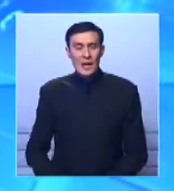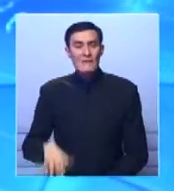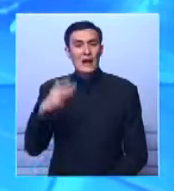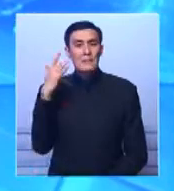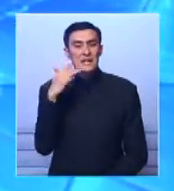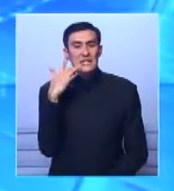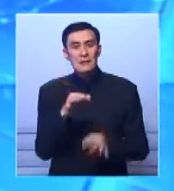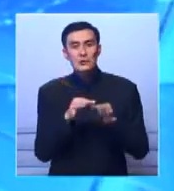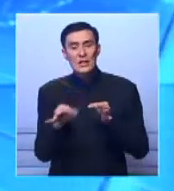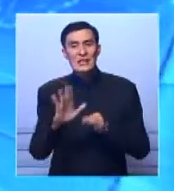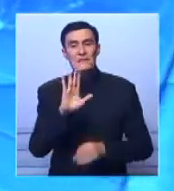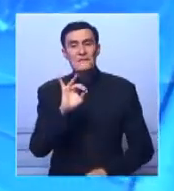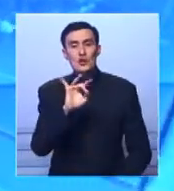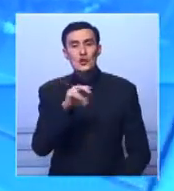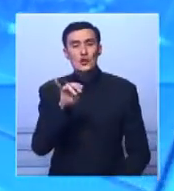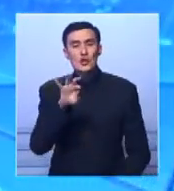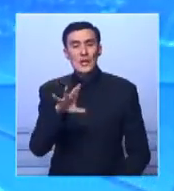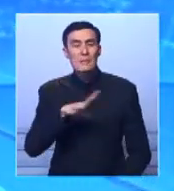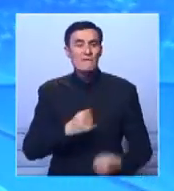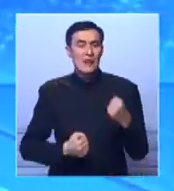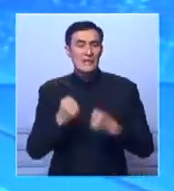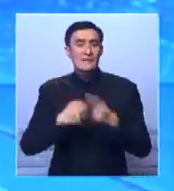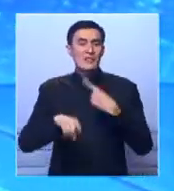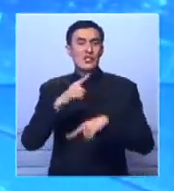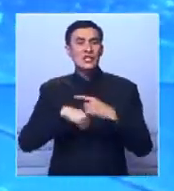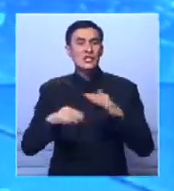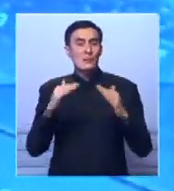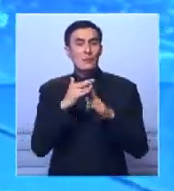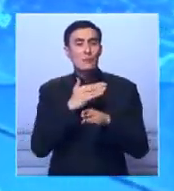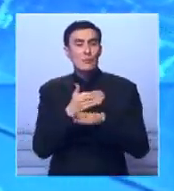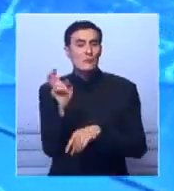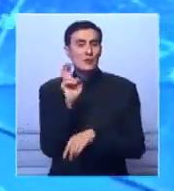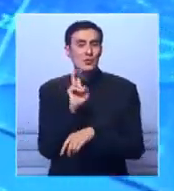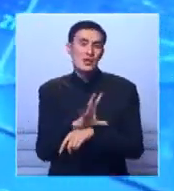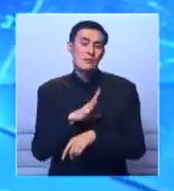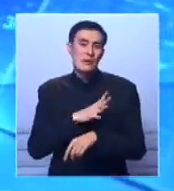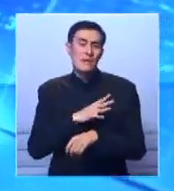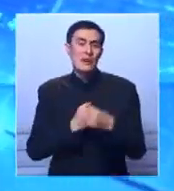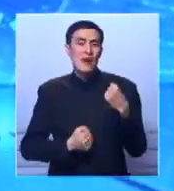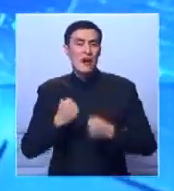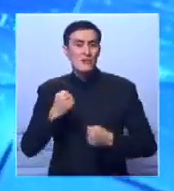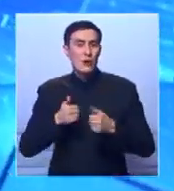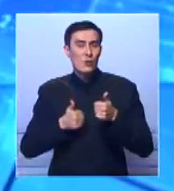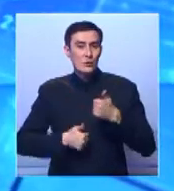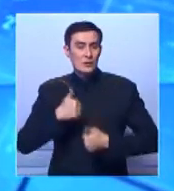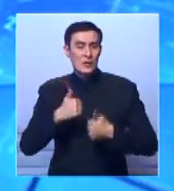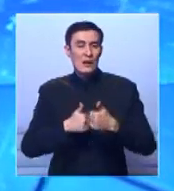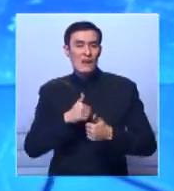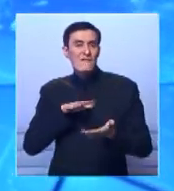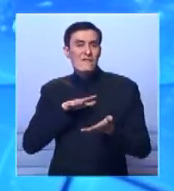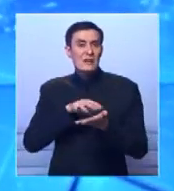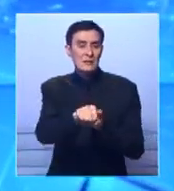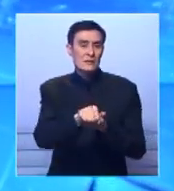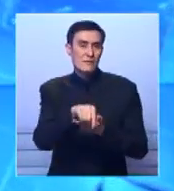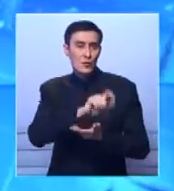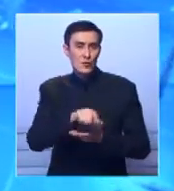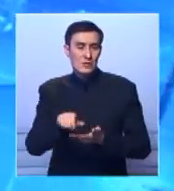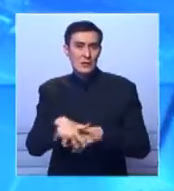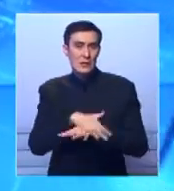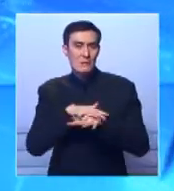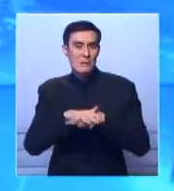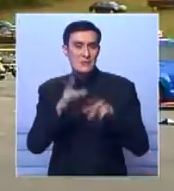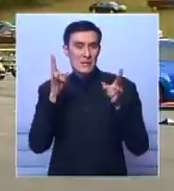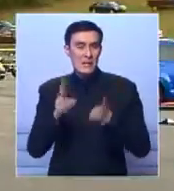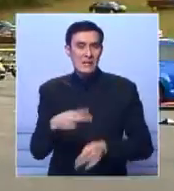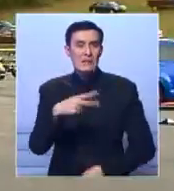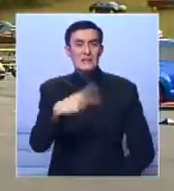В американском штате Вирджиния водитель, возвращаясь домой после посещения автогонки NASCAR, врезался в толпу людей. В результате инцидента